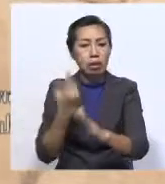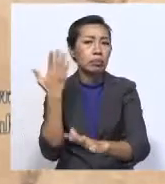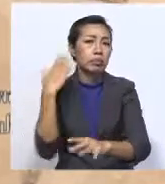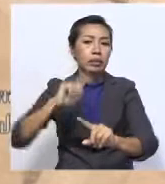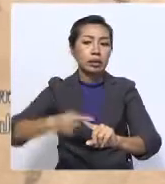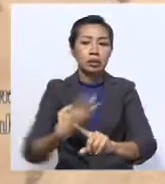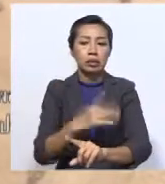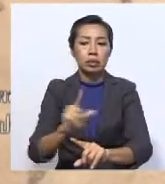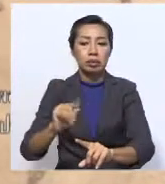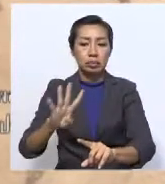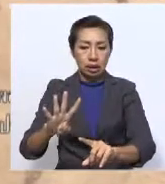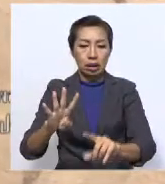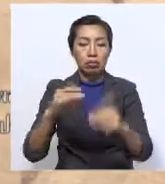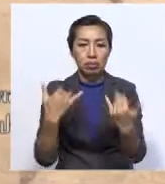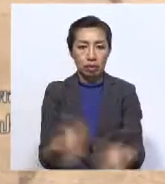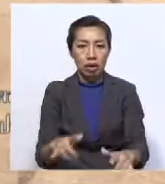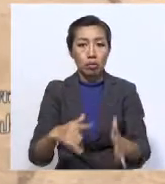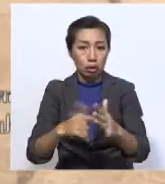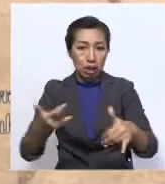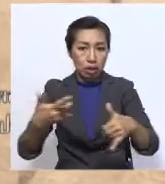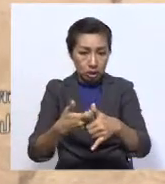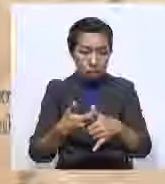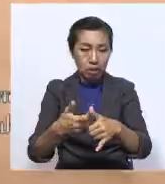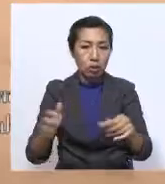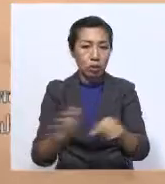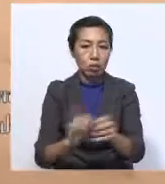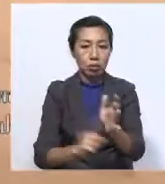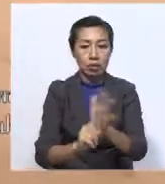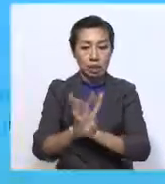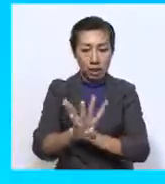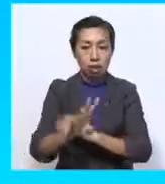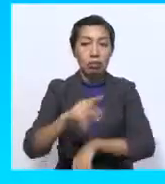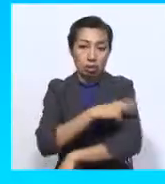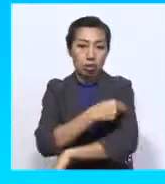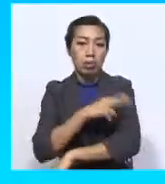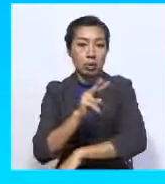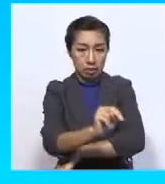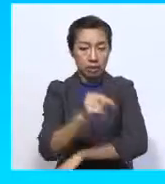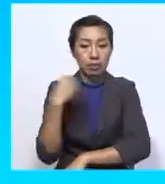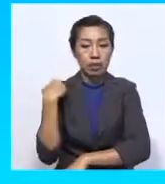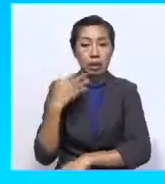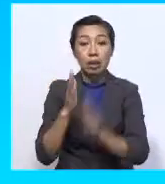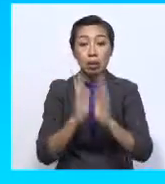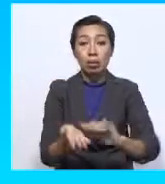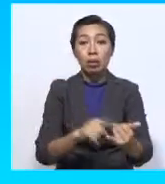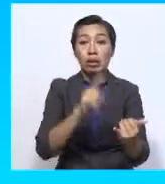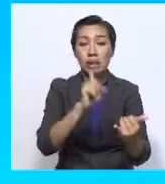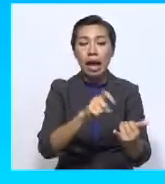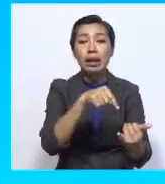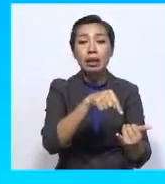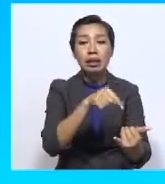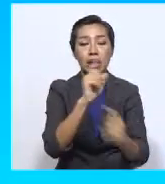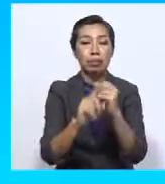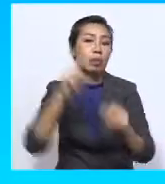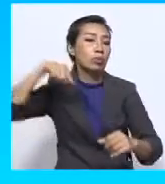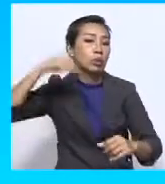แต่วันที่24เมษายนซึ่งก็ต้องฉีดให้ครบ4เข็มตามที่แพทย์นัดหมายค่ะส่วนผู้ที่เสียชีวิตนะคะก็เป็นเด็กสาววัย